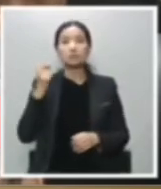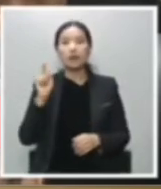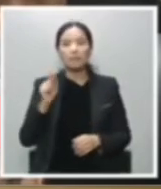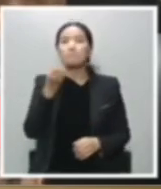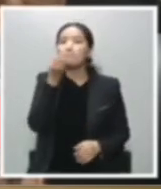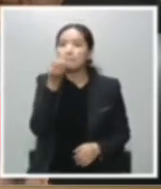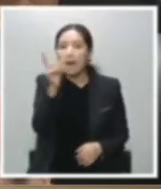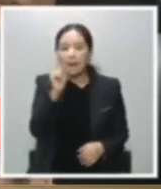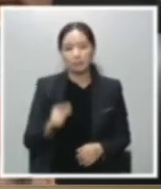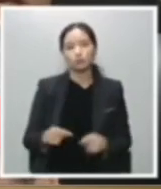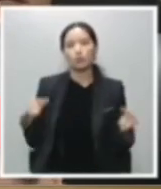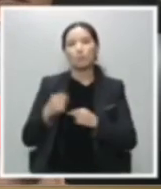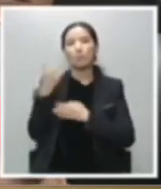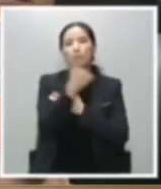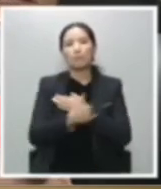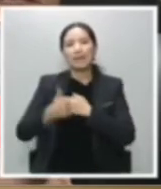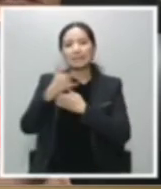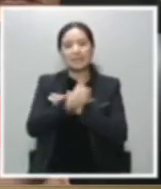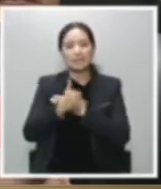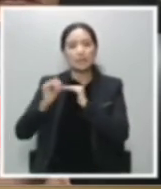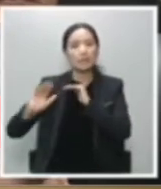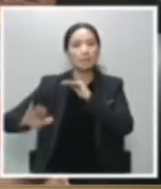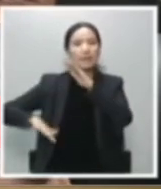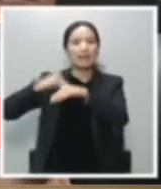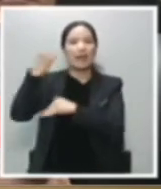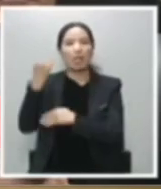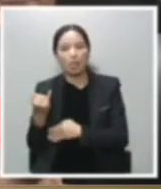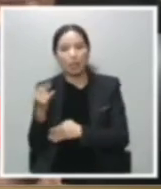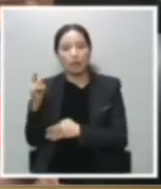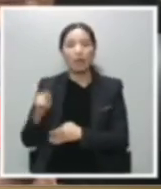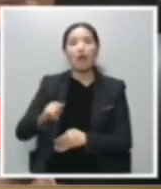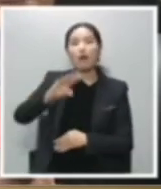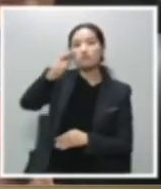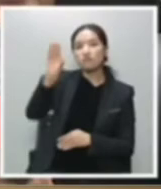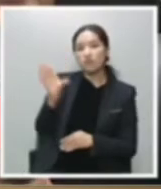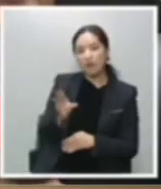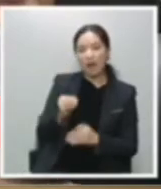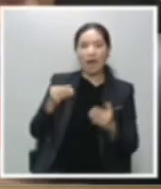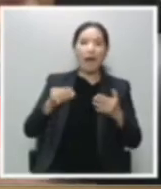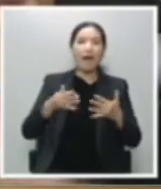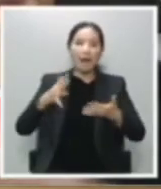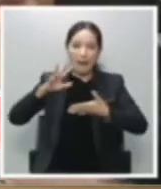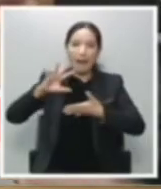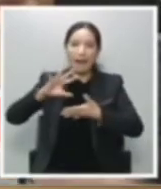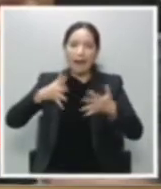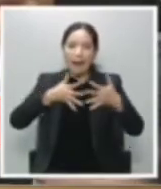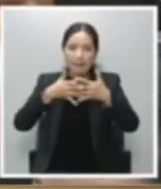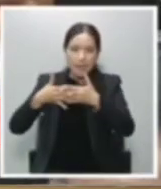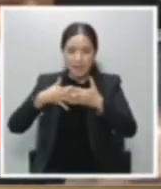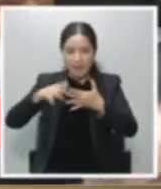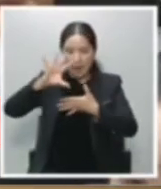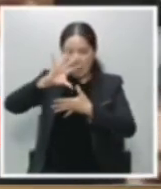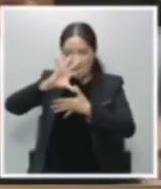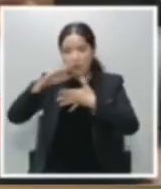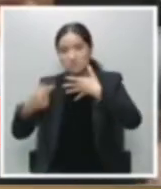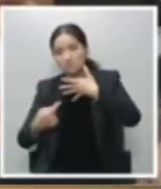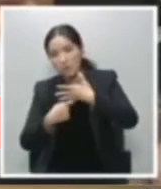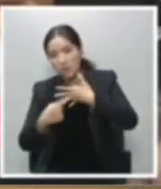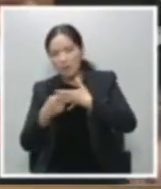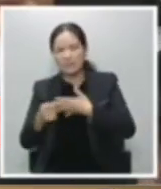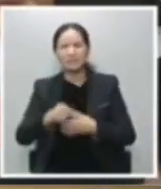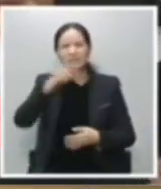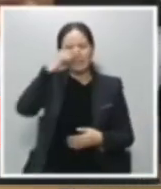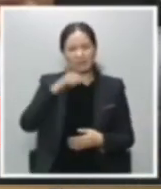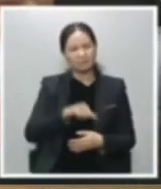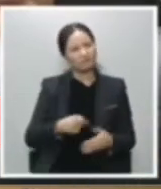เทศที่ด้อยพัฒนาไม่ว่าจะเป็นไอแอฟริกาในอเมริกาใต้แต่ประเทศไทยเราเนี่ยครับเสียโอกาส